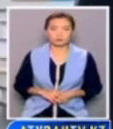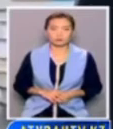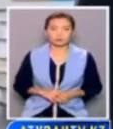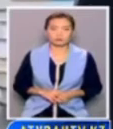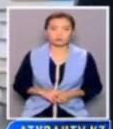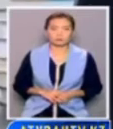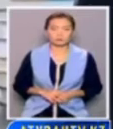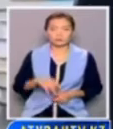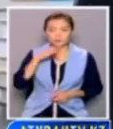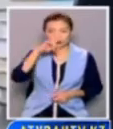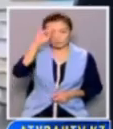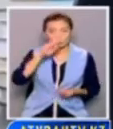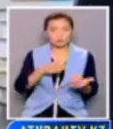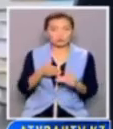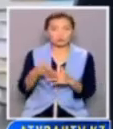қазақтың болашағына